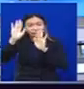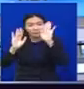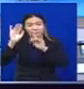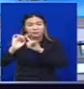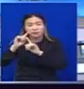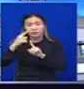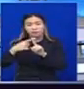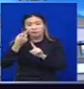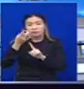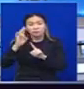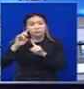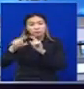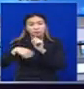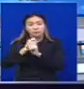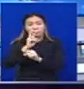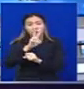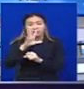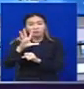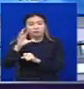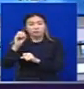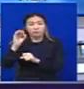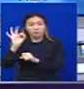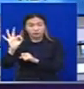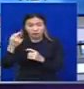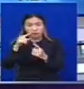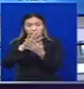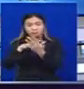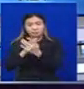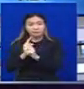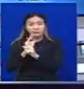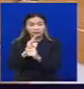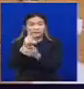งหาคม2559นี้ครับติดตามทั้งหมดจากรายงานครับ